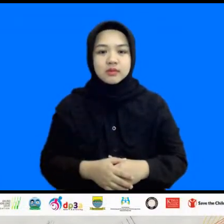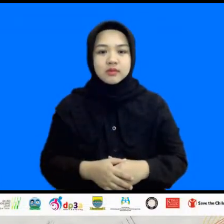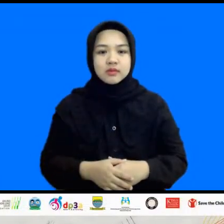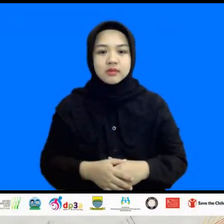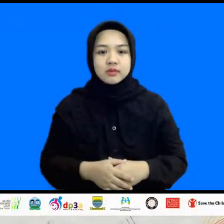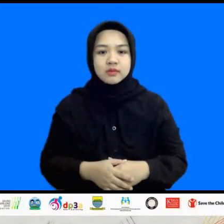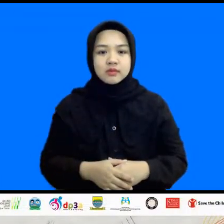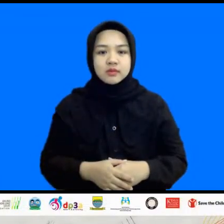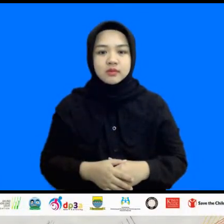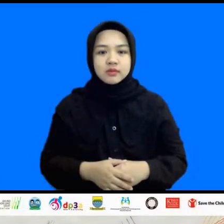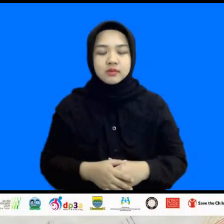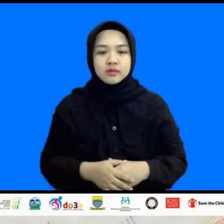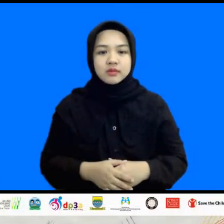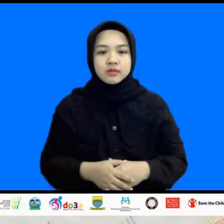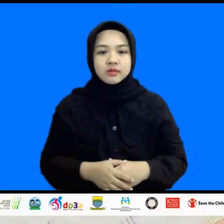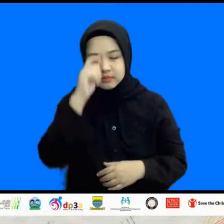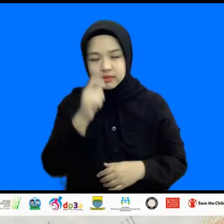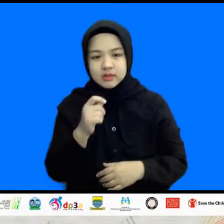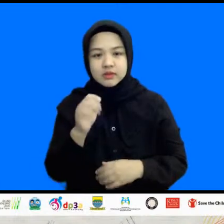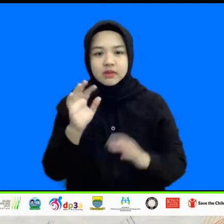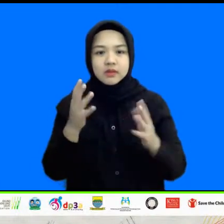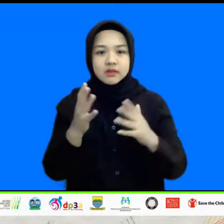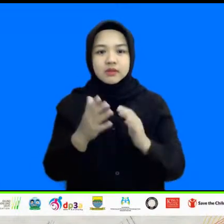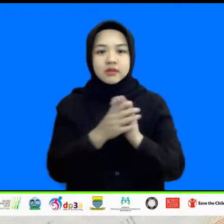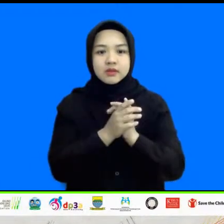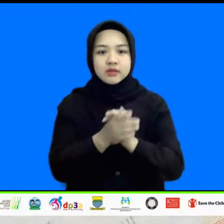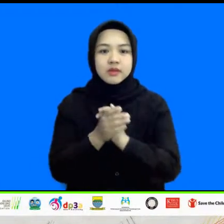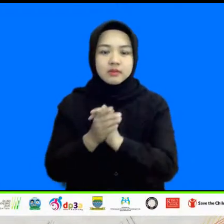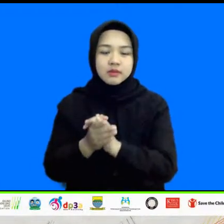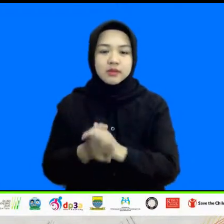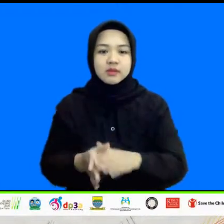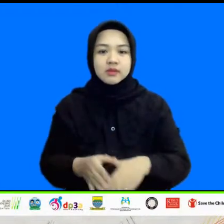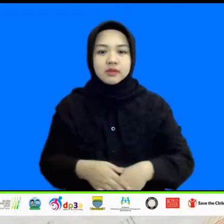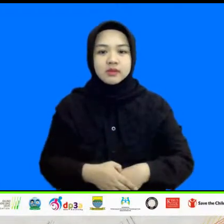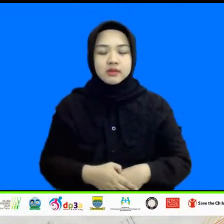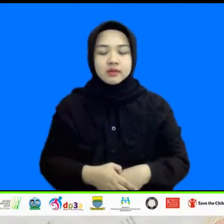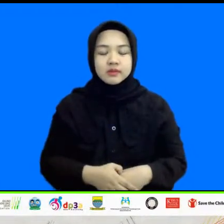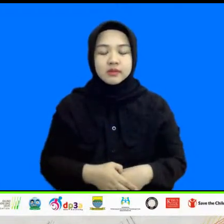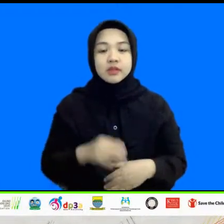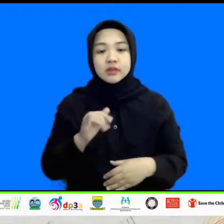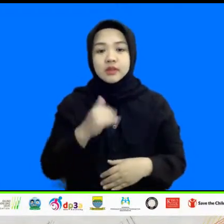apresiasi untuk Pemkot Bandung. Selamat, Bu. Amin, amin.